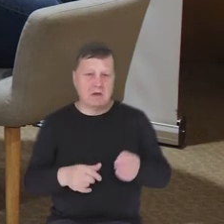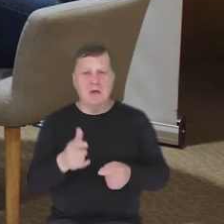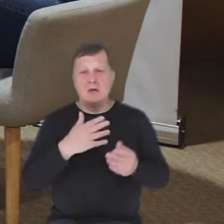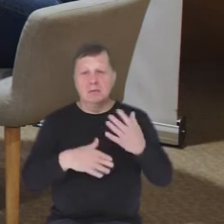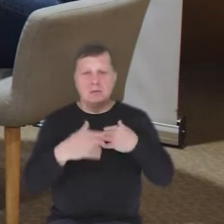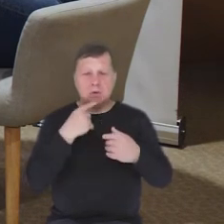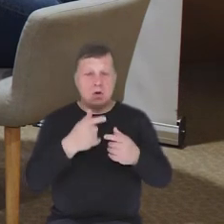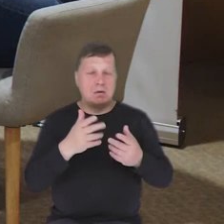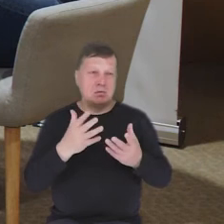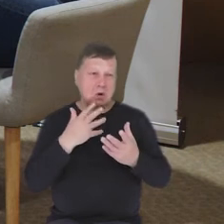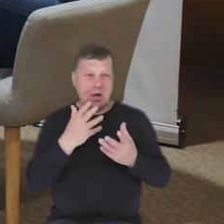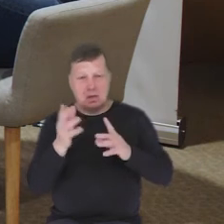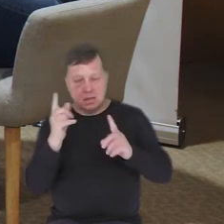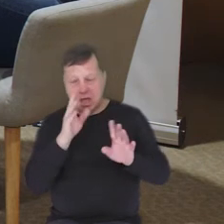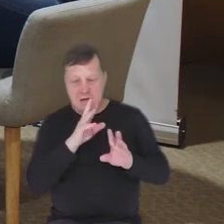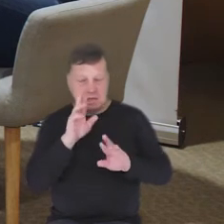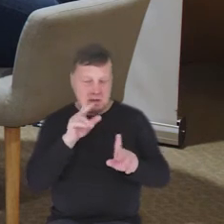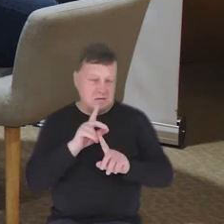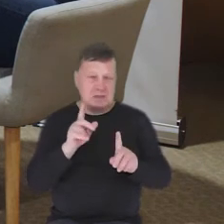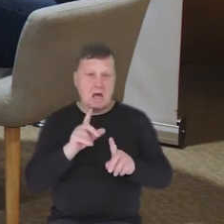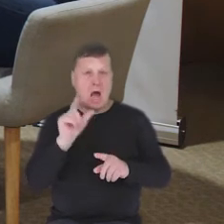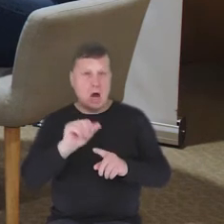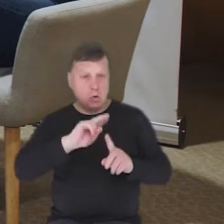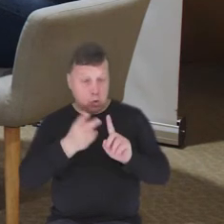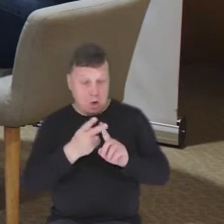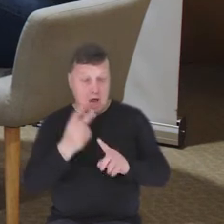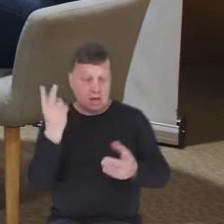drugim czytaniem bardzo dobrze je widać.